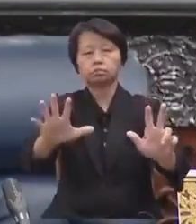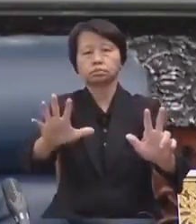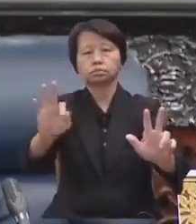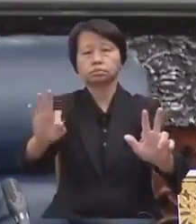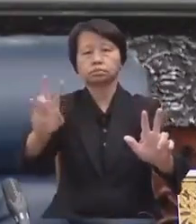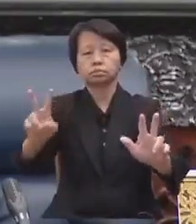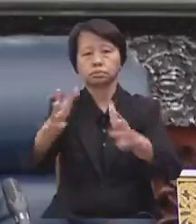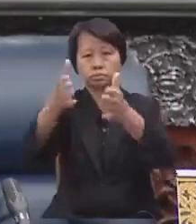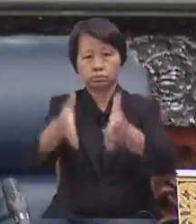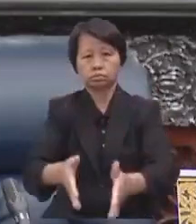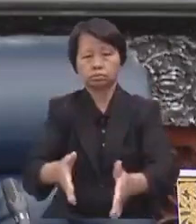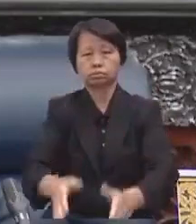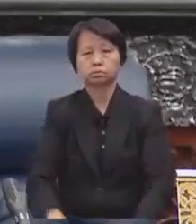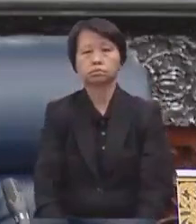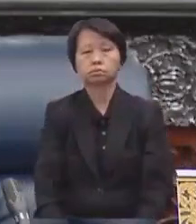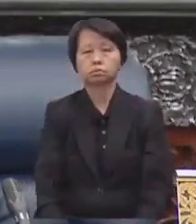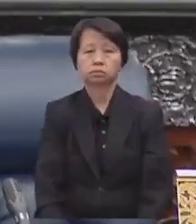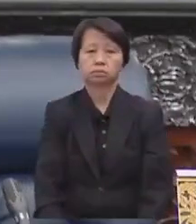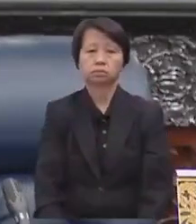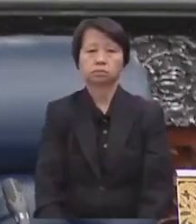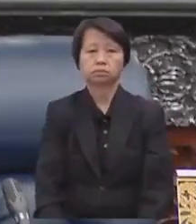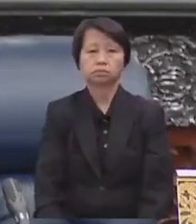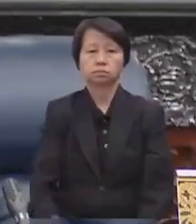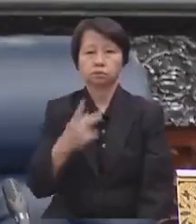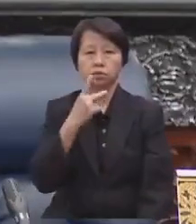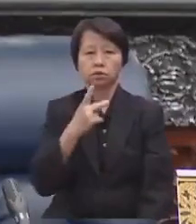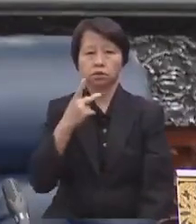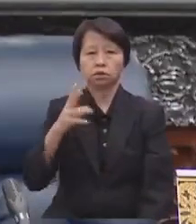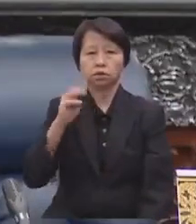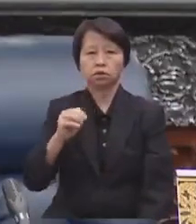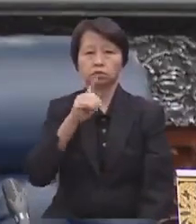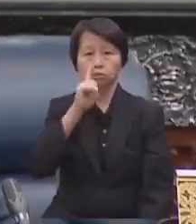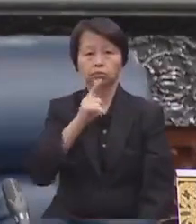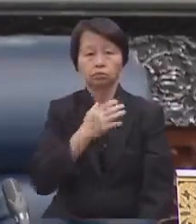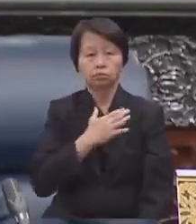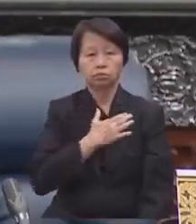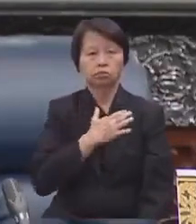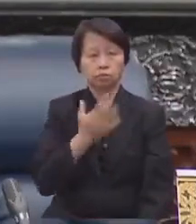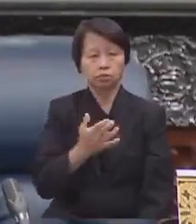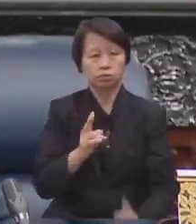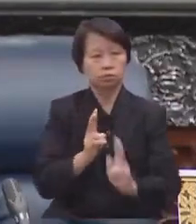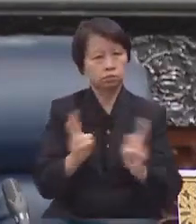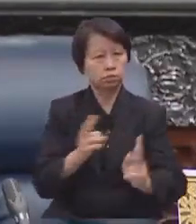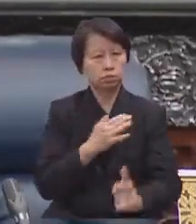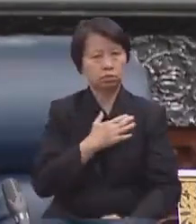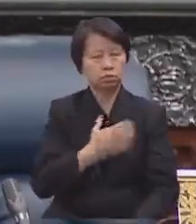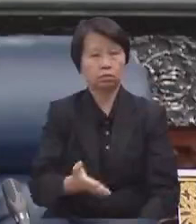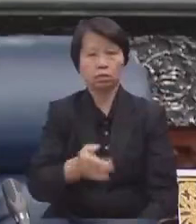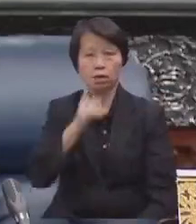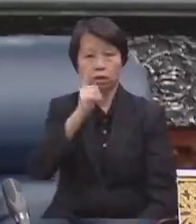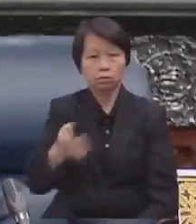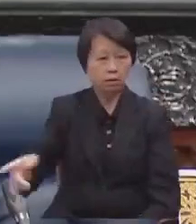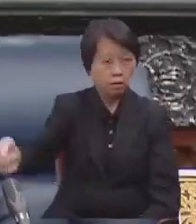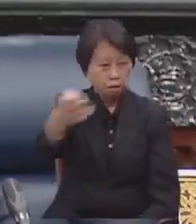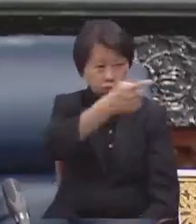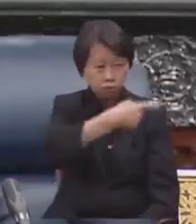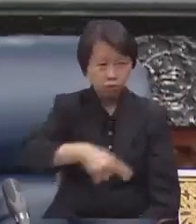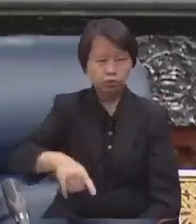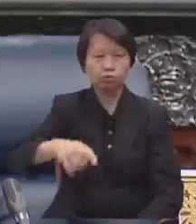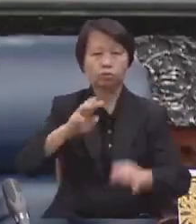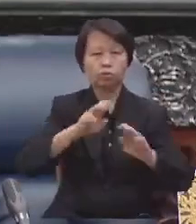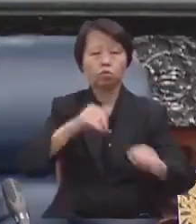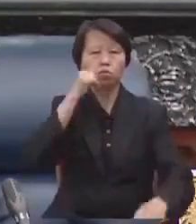336.592 orang kemudian kesehatan sebenarnya komited untuk memastikan semua murid